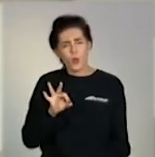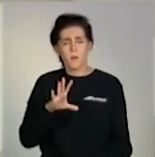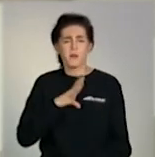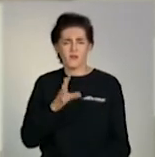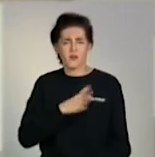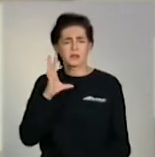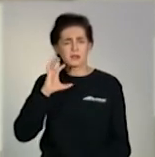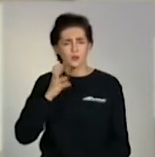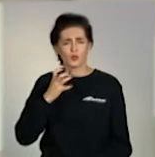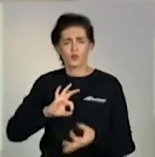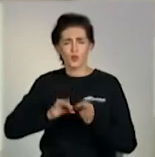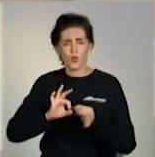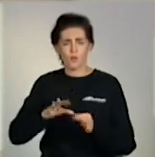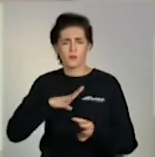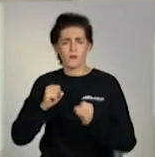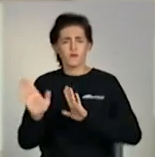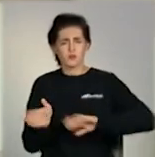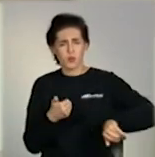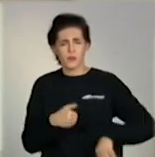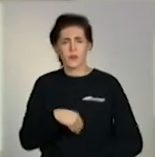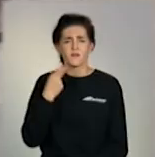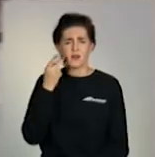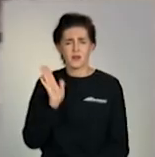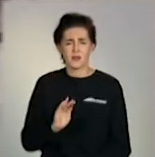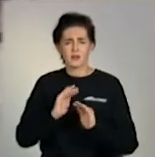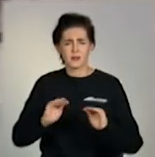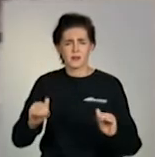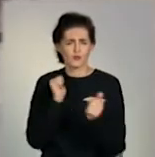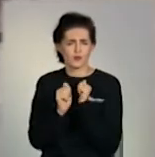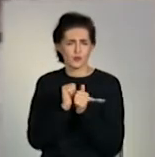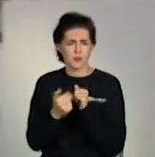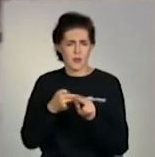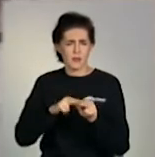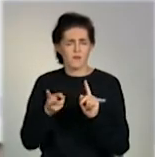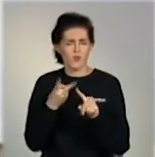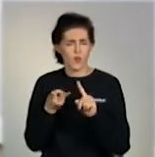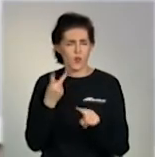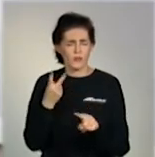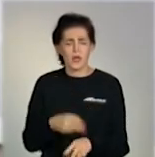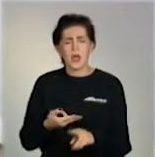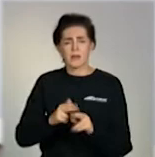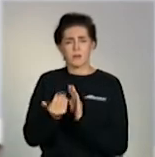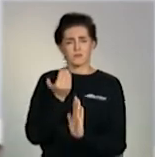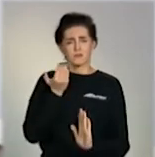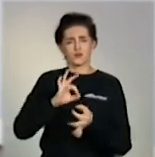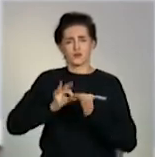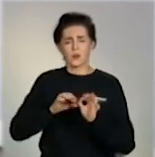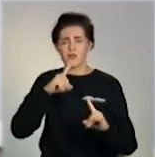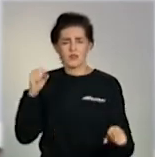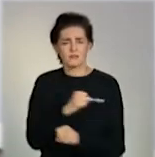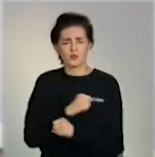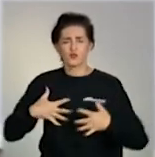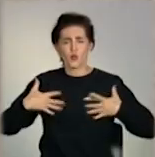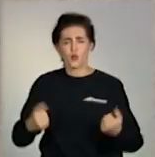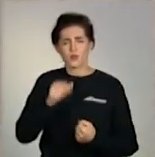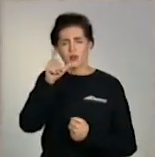постковідне ускладнення. І от вторе у дітей зустрічається часто. А от попередити ускладнення неможливо. Навіть цілком здорові діти